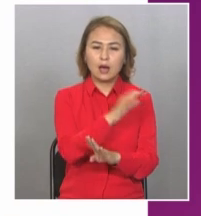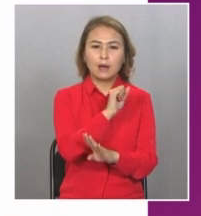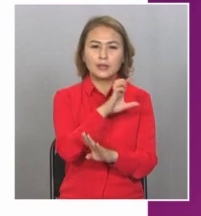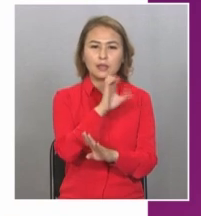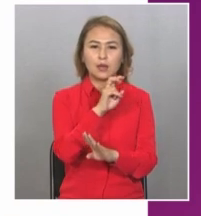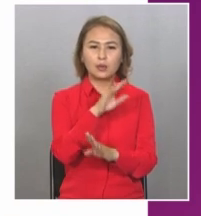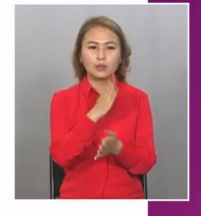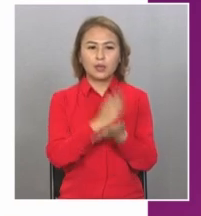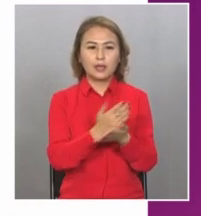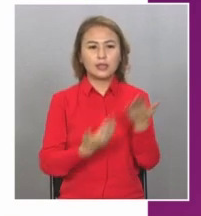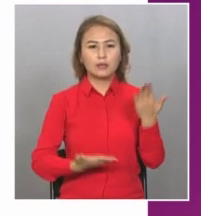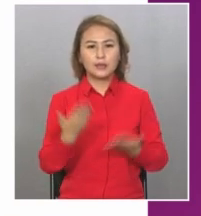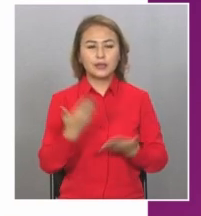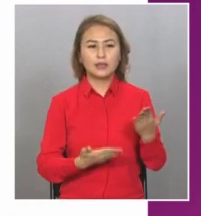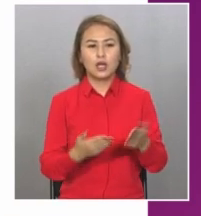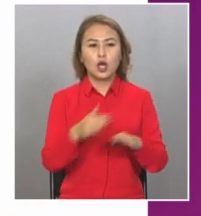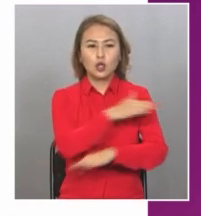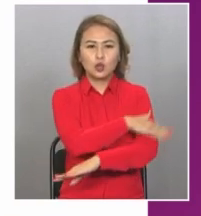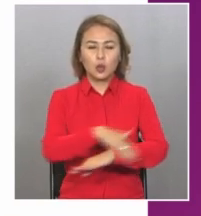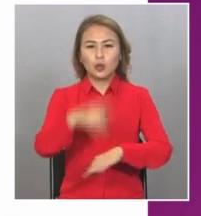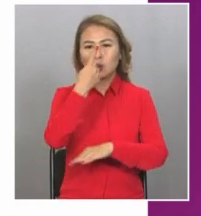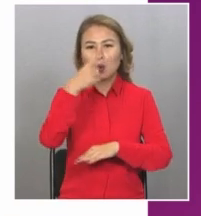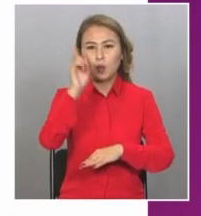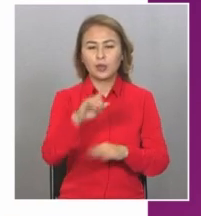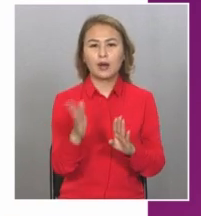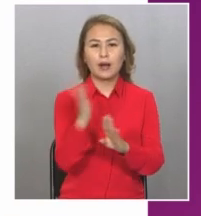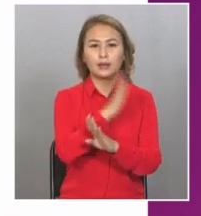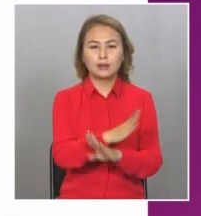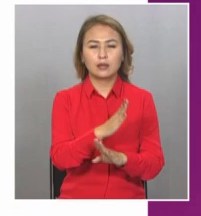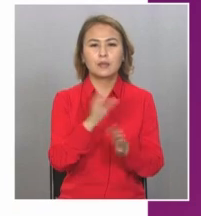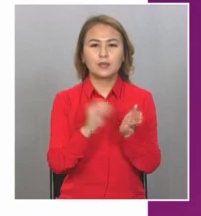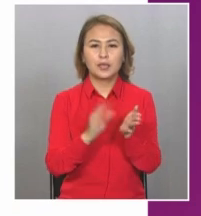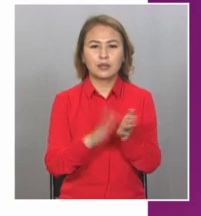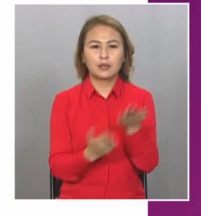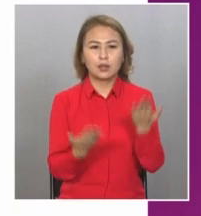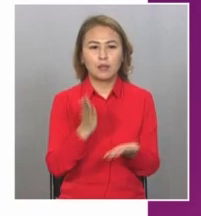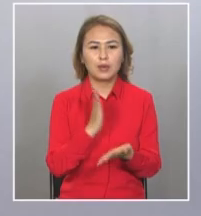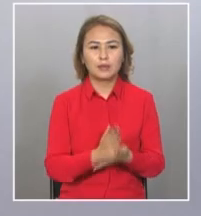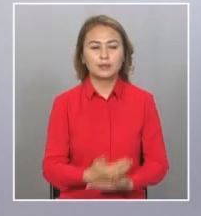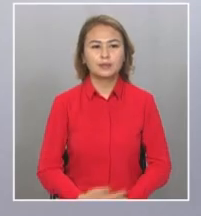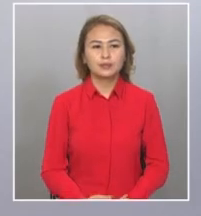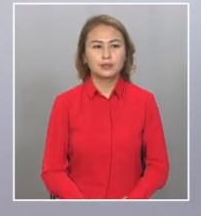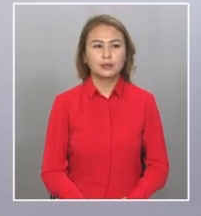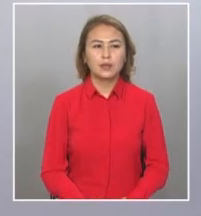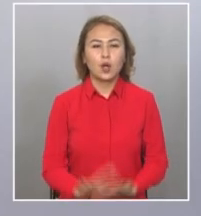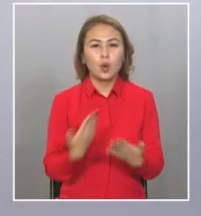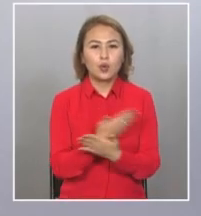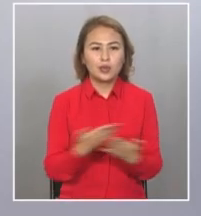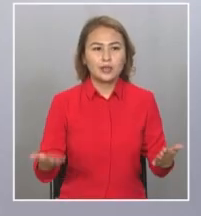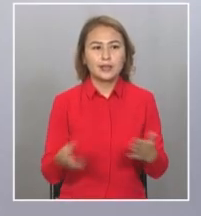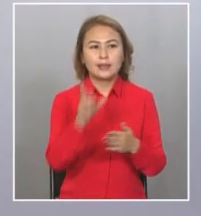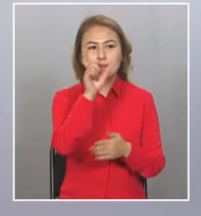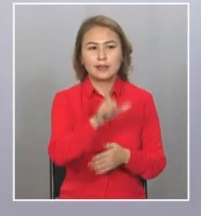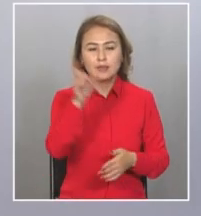белгісі қойылса, немесе жолдың нөмірінің алдына абсолюттік белгісі қойылса. Енді осы